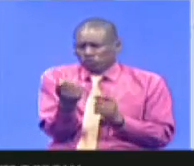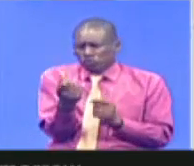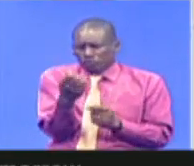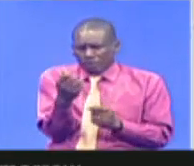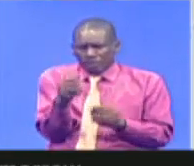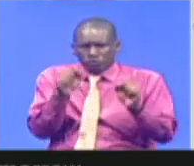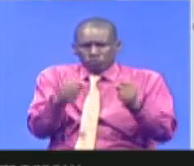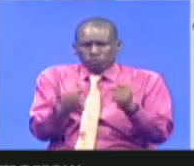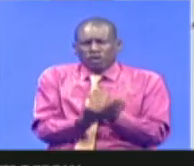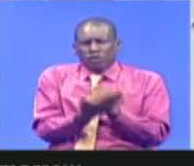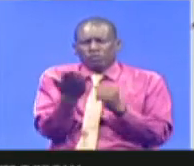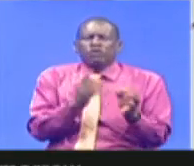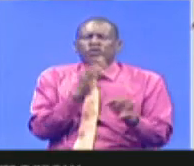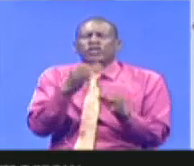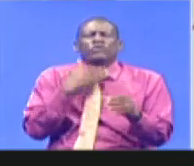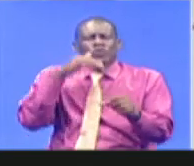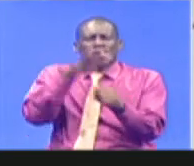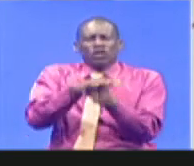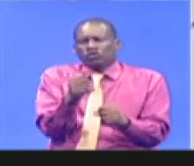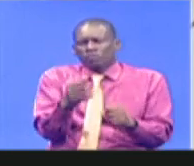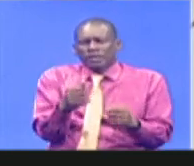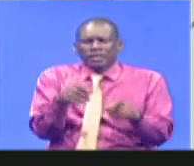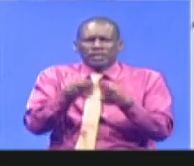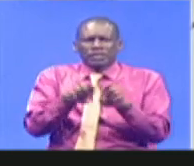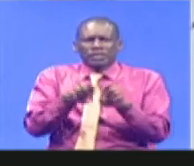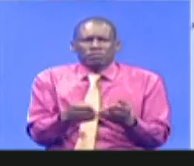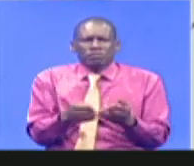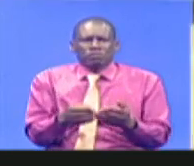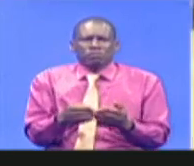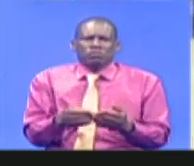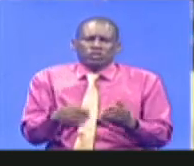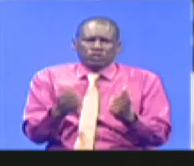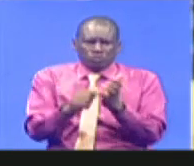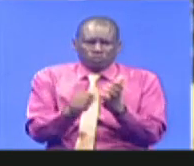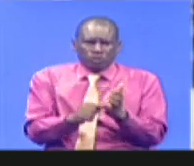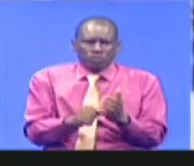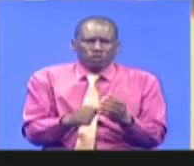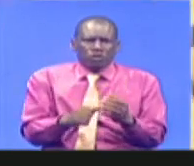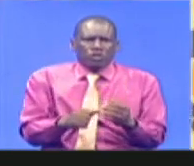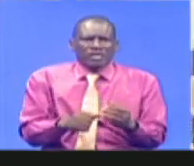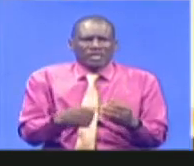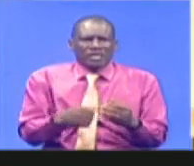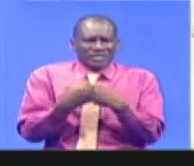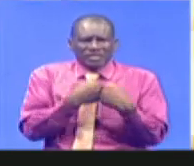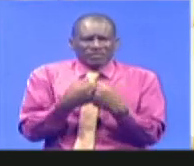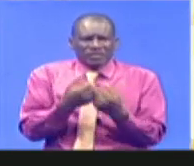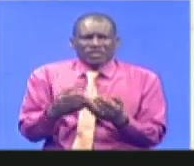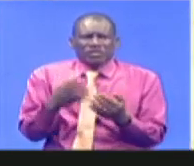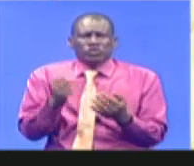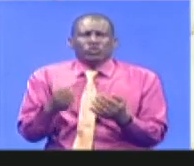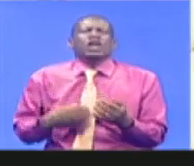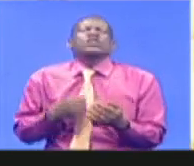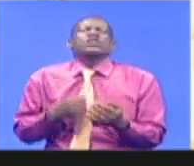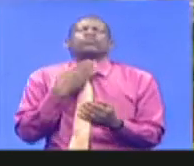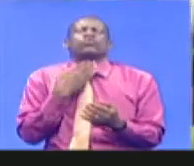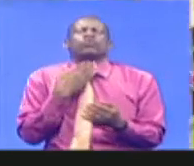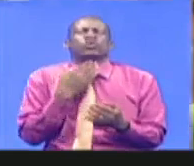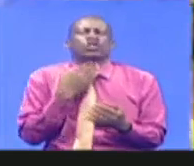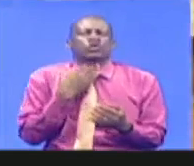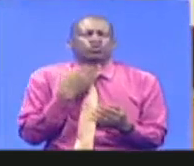kufikisha mahali. Ukitaka hii mingi pia na malipo yake. Na malipo yake ni machungu sana. Sasa